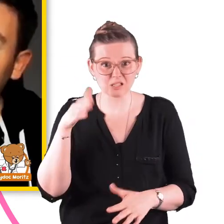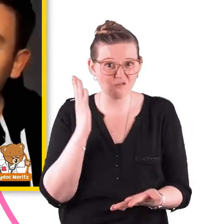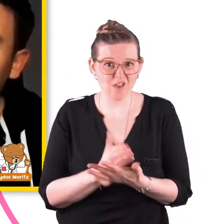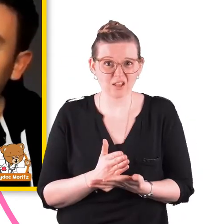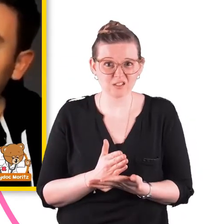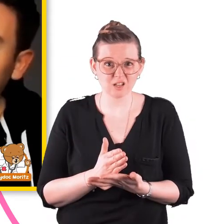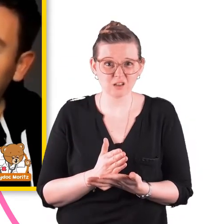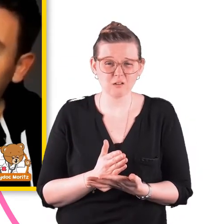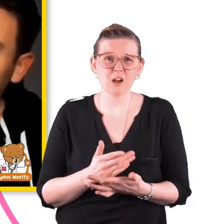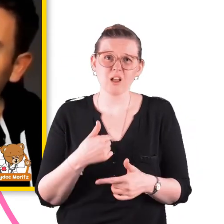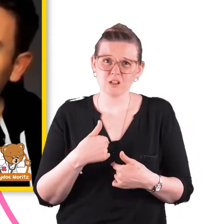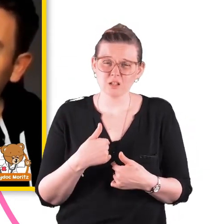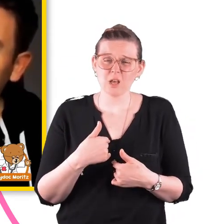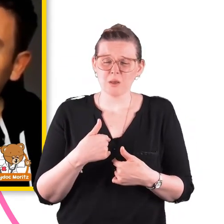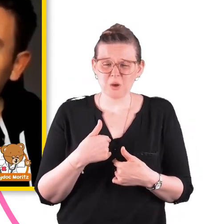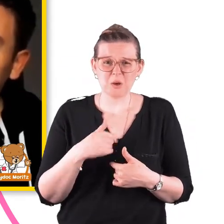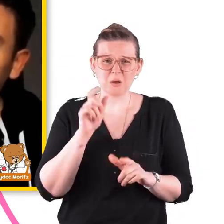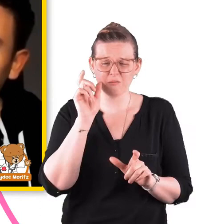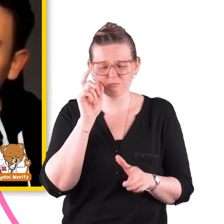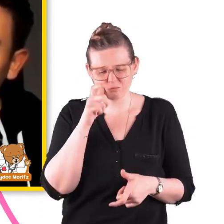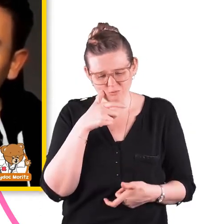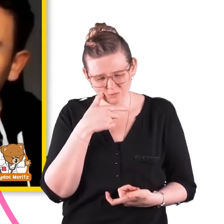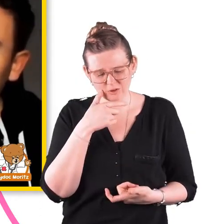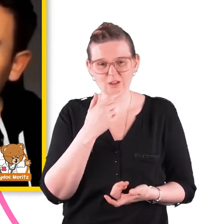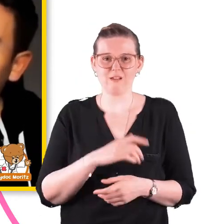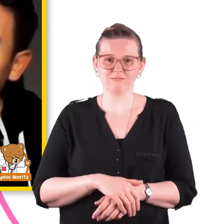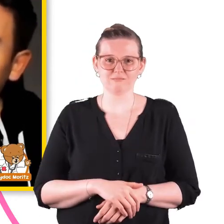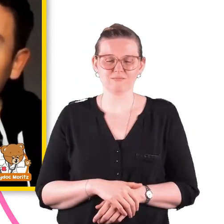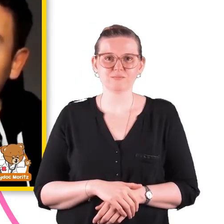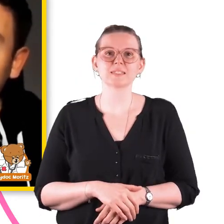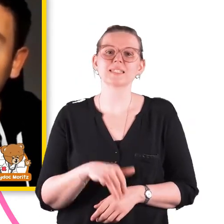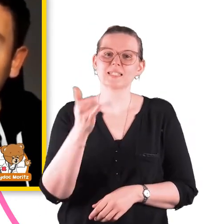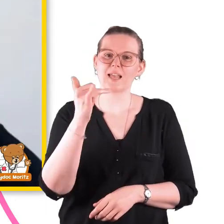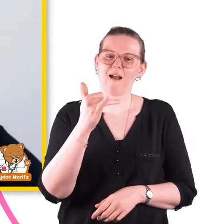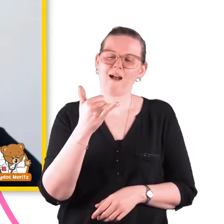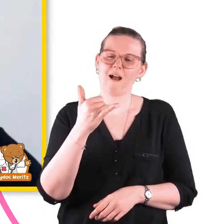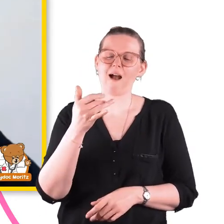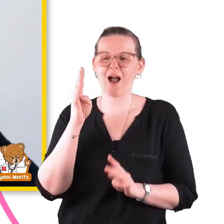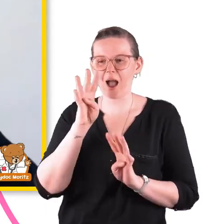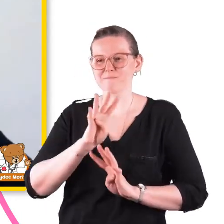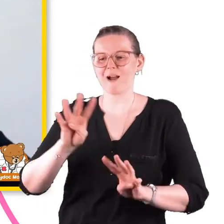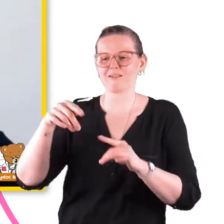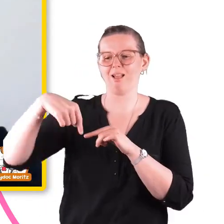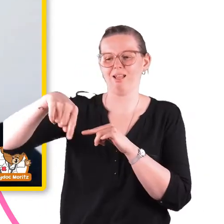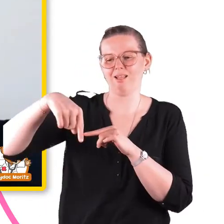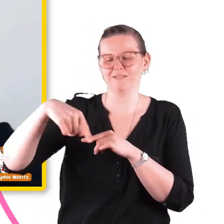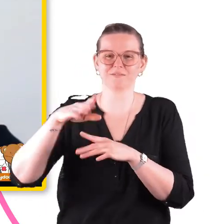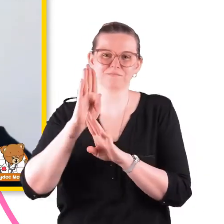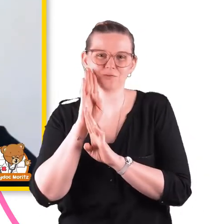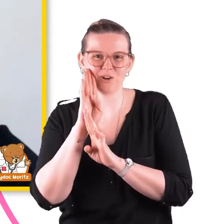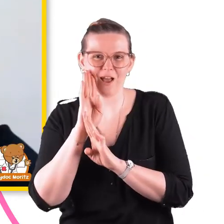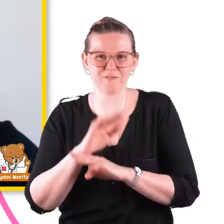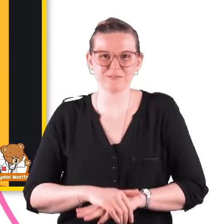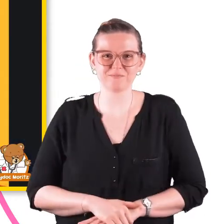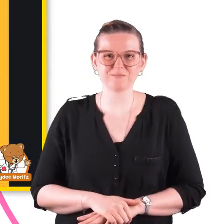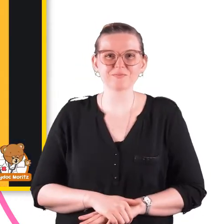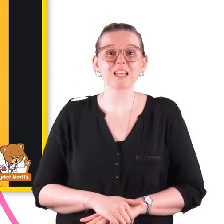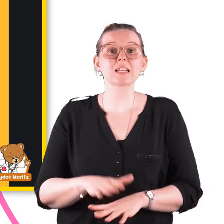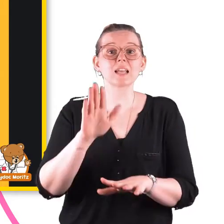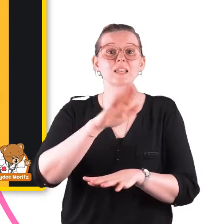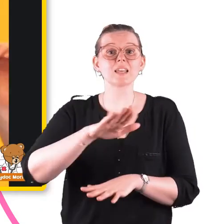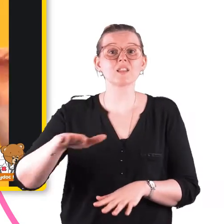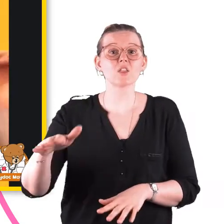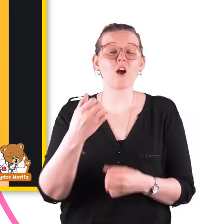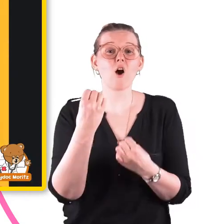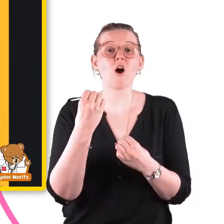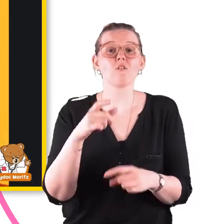Sind wir dann fertig? Ich bin nämlich schon ziemlich müde. Ja, liebe Amanda, du kannst dich gleich hinlegen. Wir hoffen, Kinder,